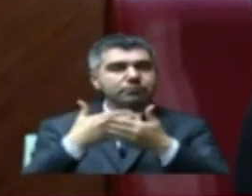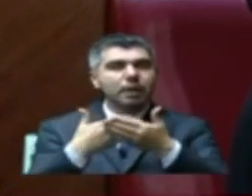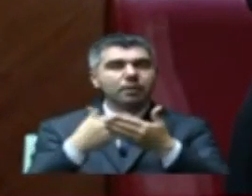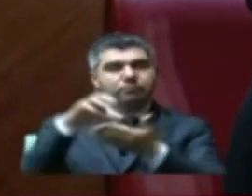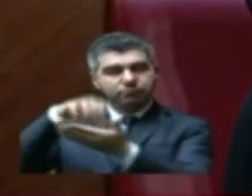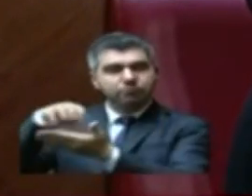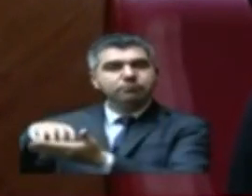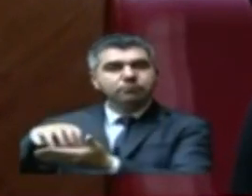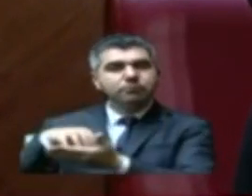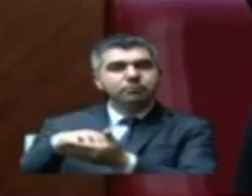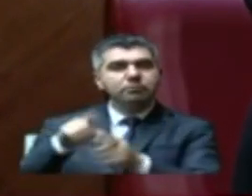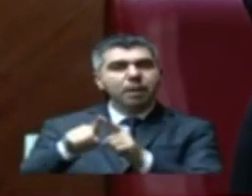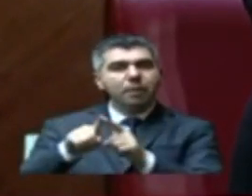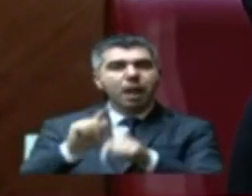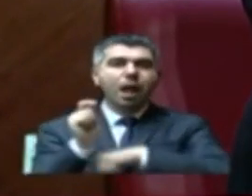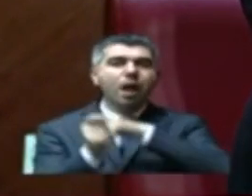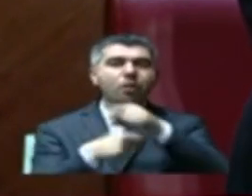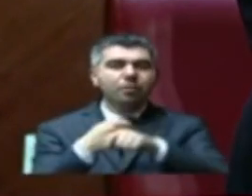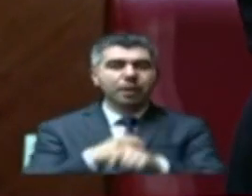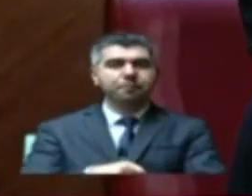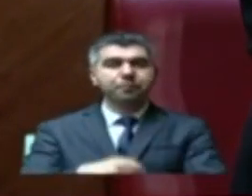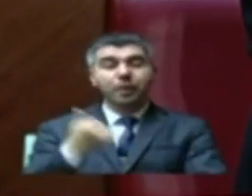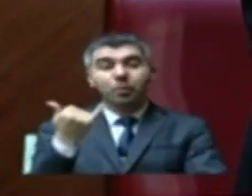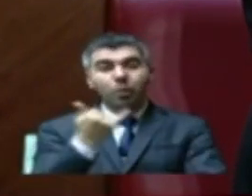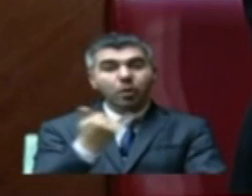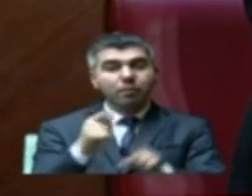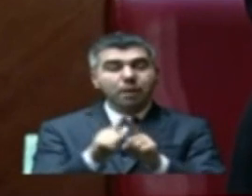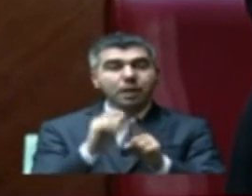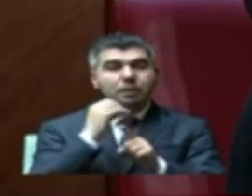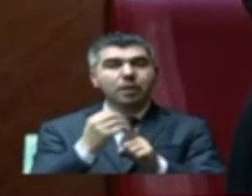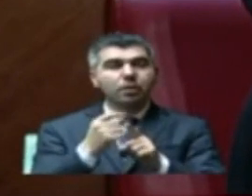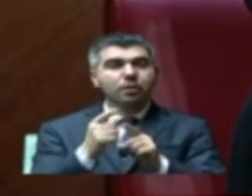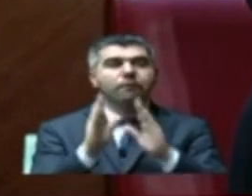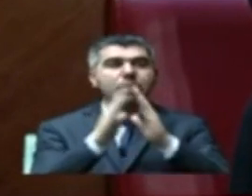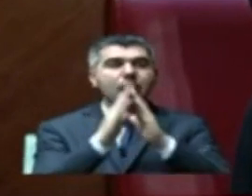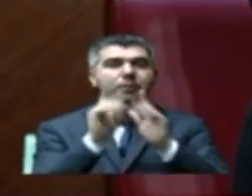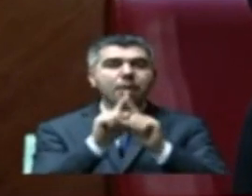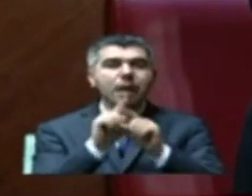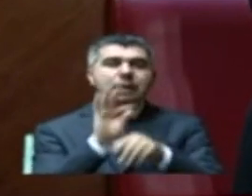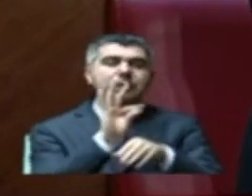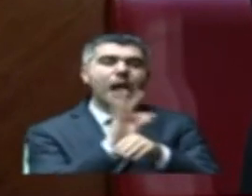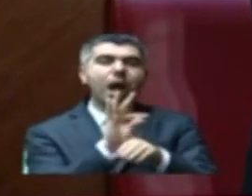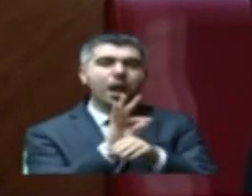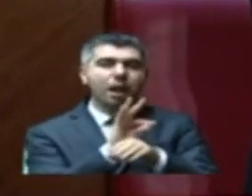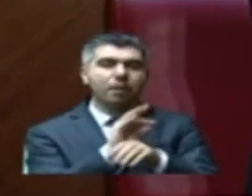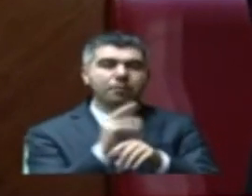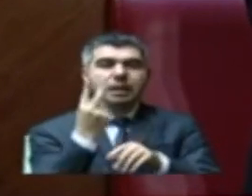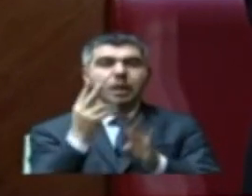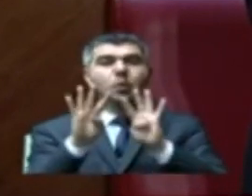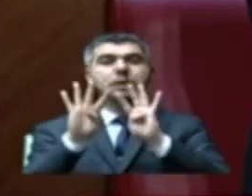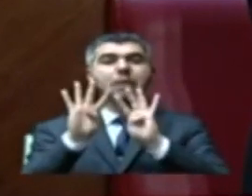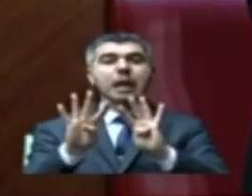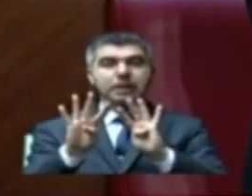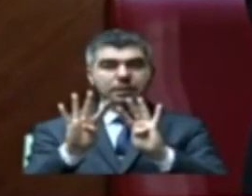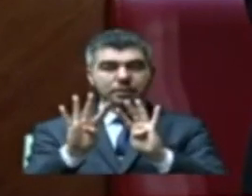مجموعة من مناطق العالم القروي. ومن أهم هذه البنيات هناك دور الصانعة. دور الصانعة اليوم شبكة تقريبا 82 دار صانعة، وحنا